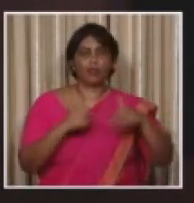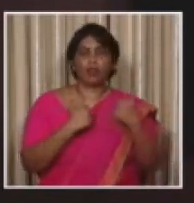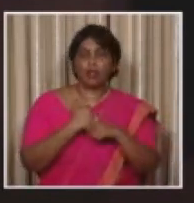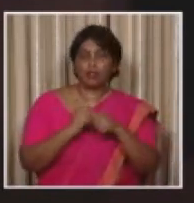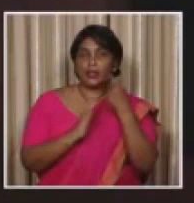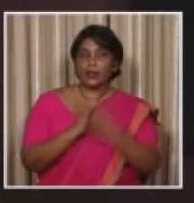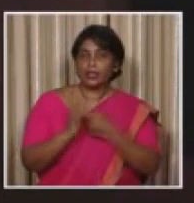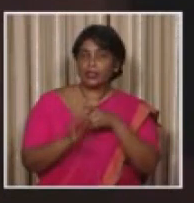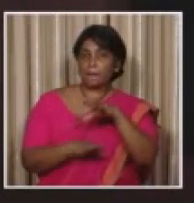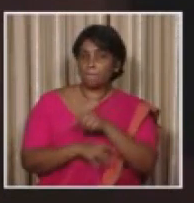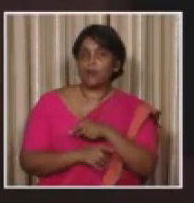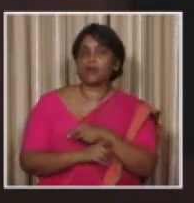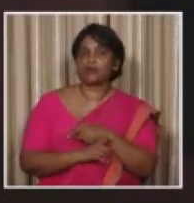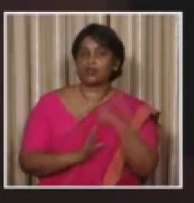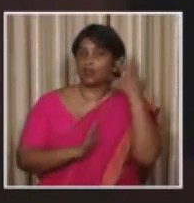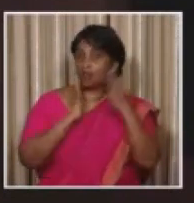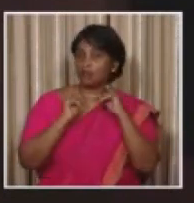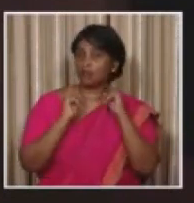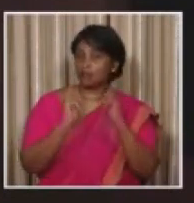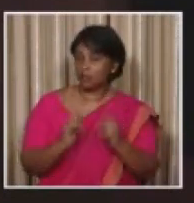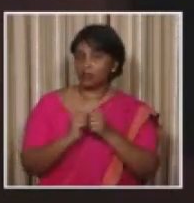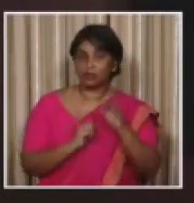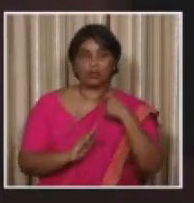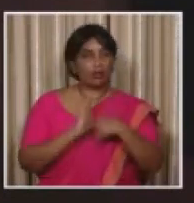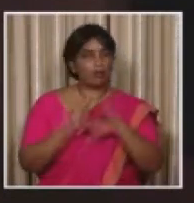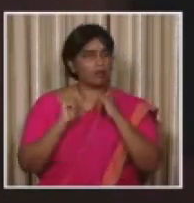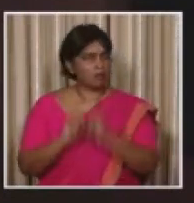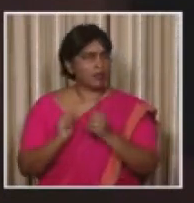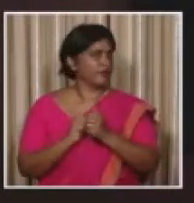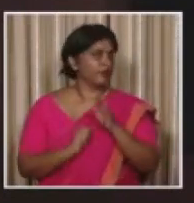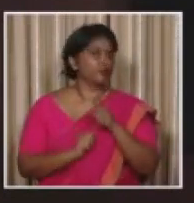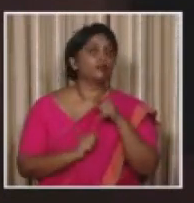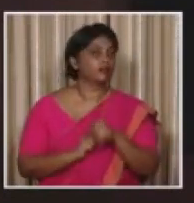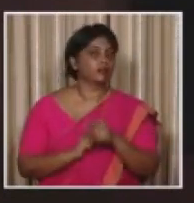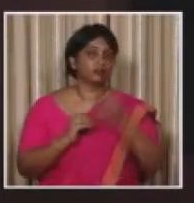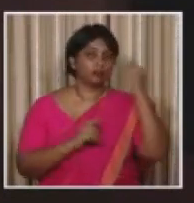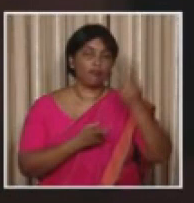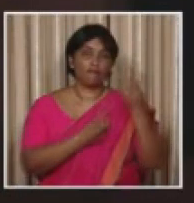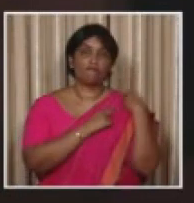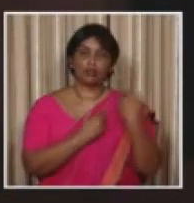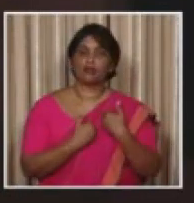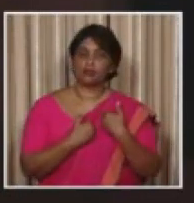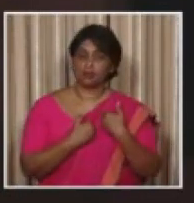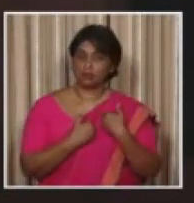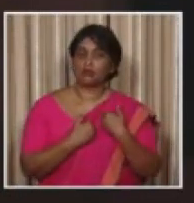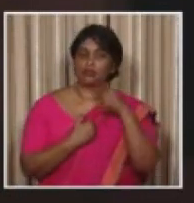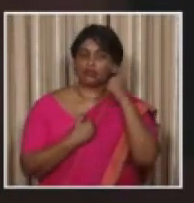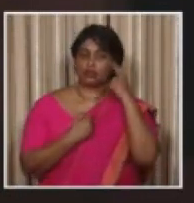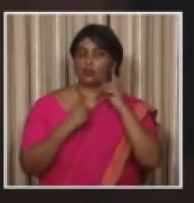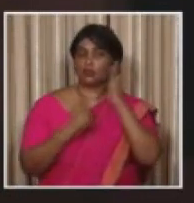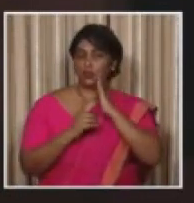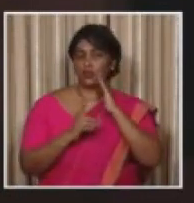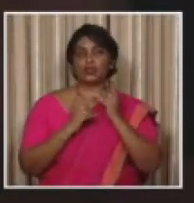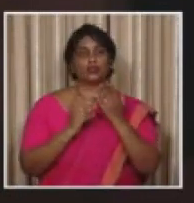නීති ප්‍රයෝගී කරගෙන මේ ලෝකෙට අවඩක් වෙනවා නම් මේ රටට අවඩක් වෙනවා නම් ඒකට කොහෙදි හරි අපිට වග කියන්නට වෙනවා ඔබ දන්නවා බටහිර